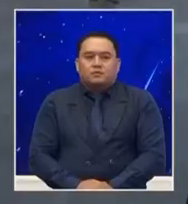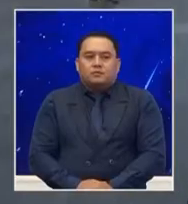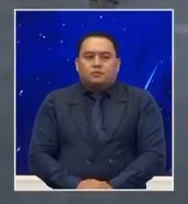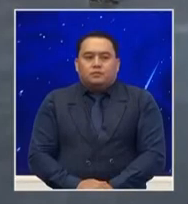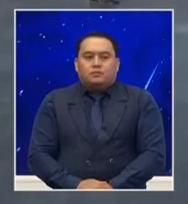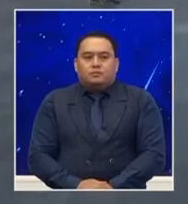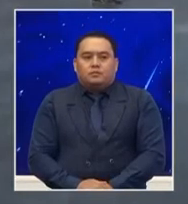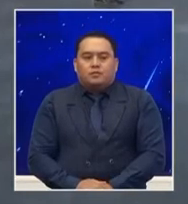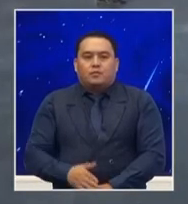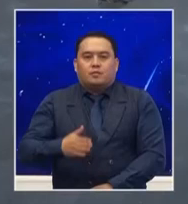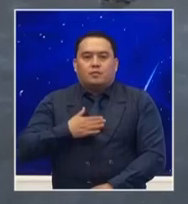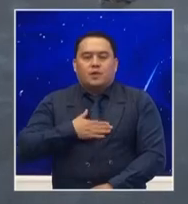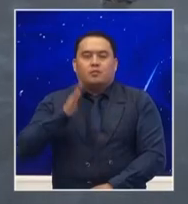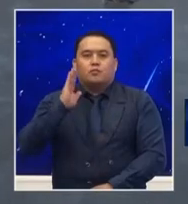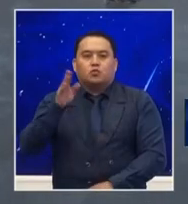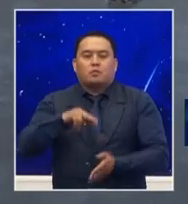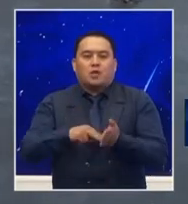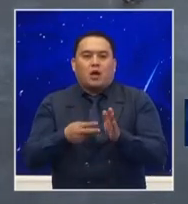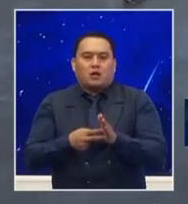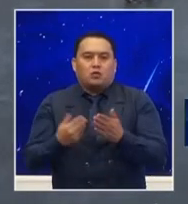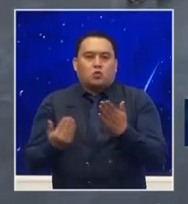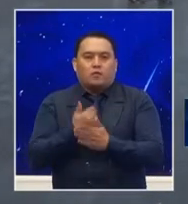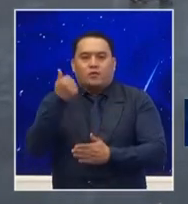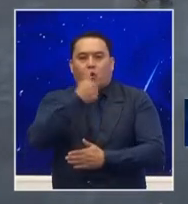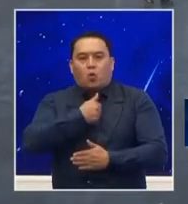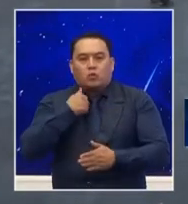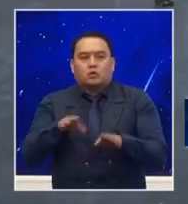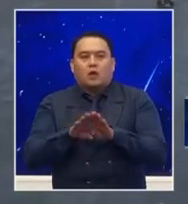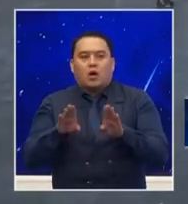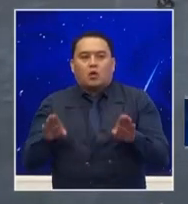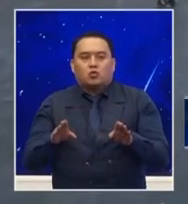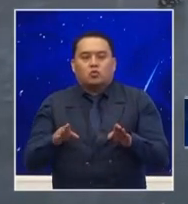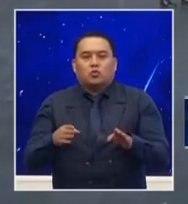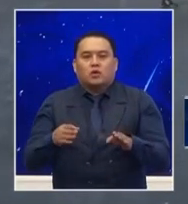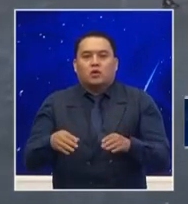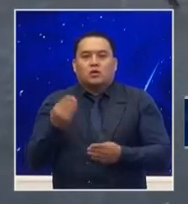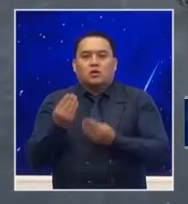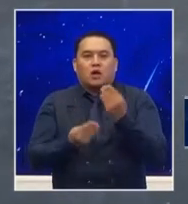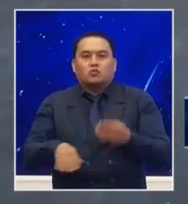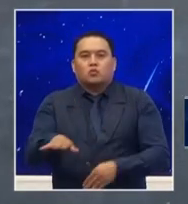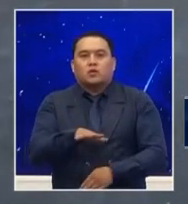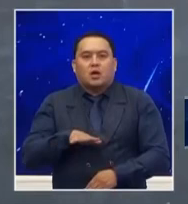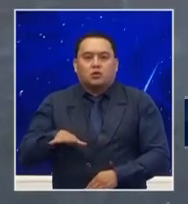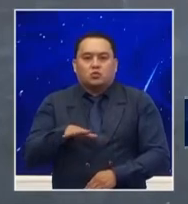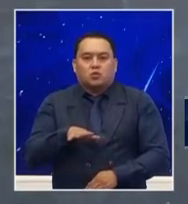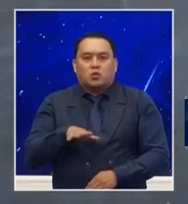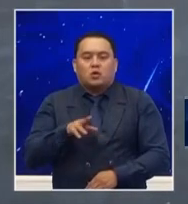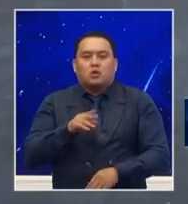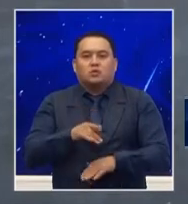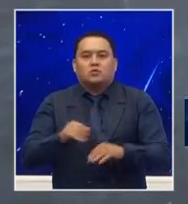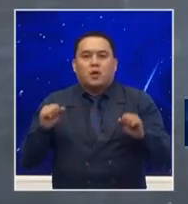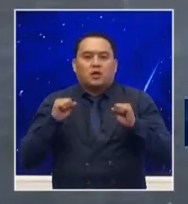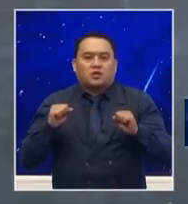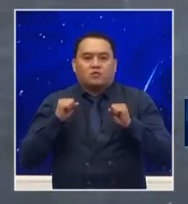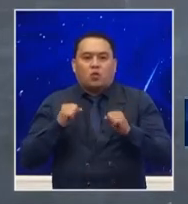В будущем мы планируем, допустим, до Нового года запустить еще одну такую же суперсовременную детскую площадку, спортивную площадку, то